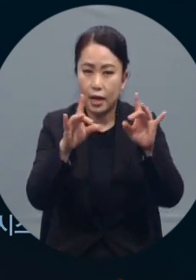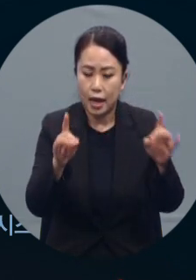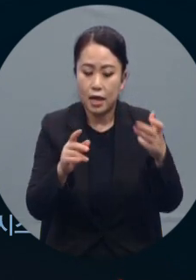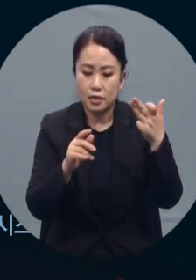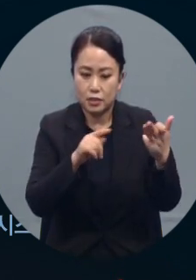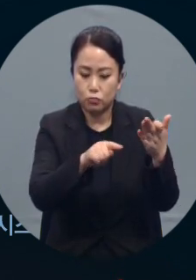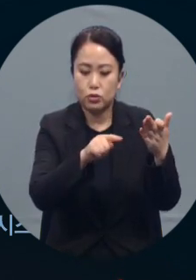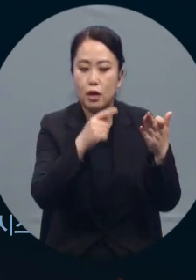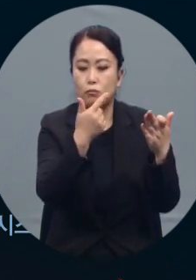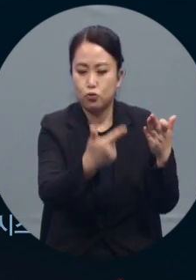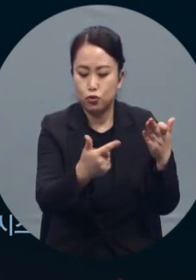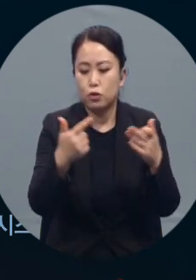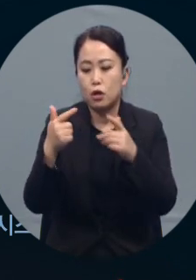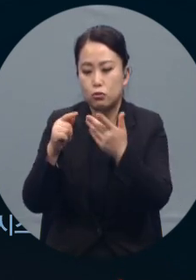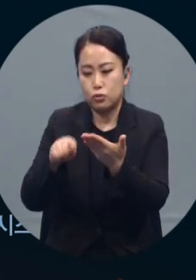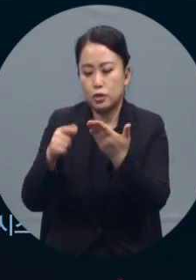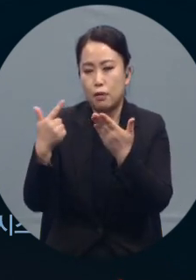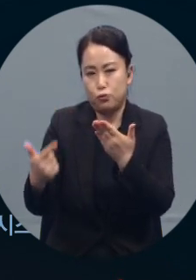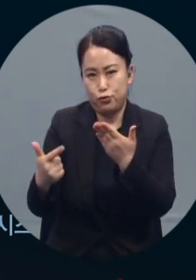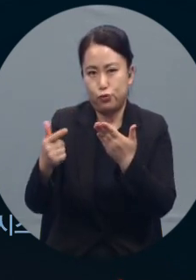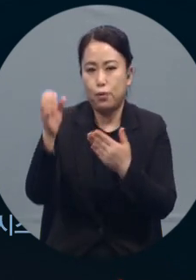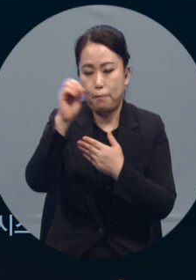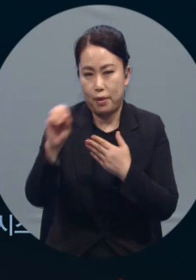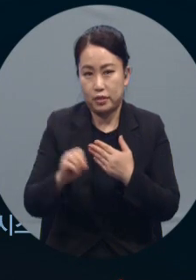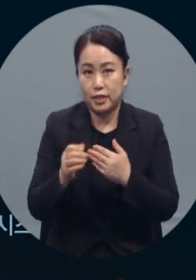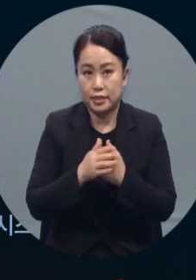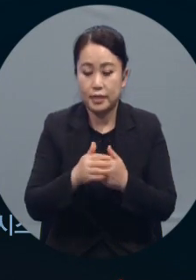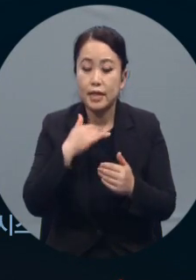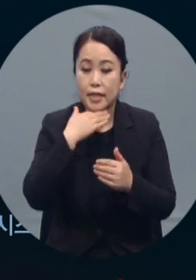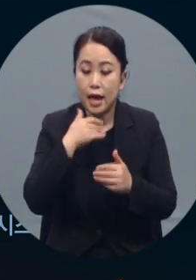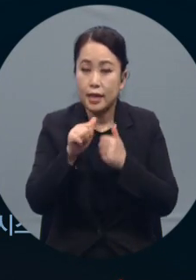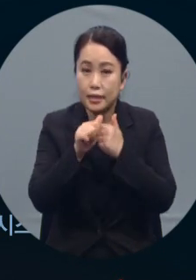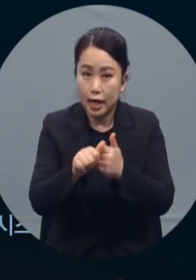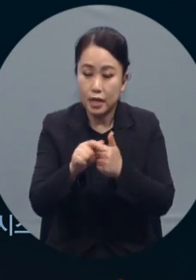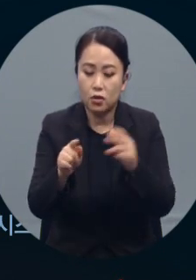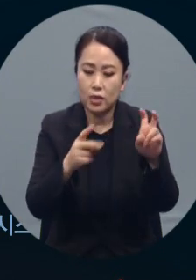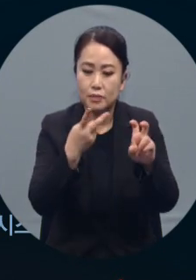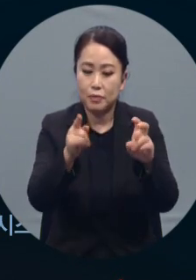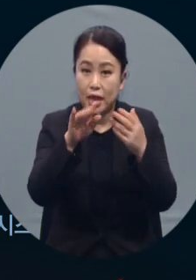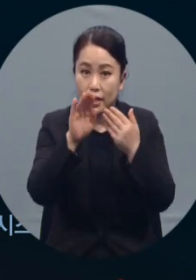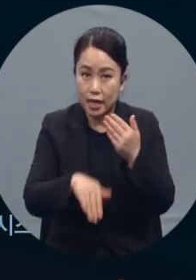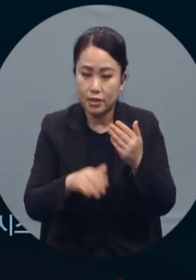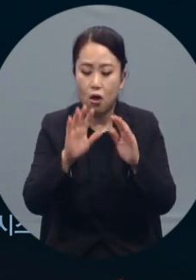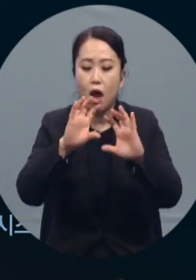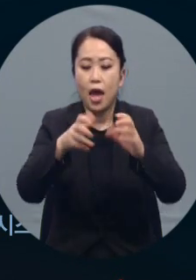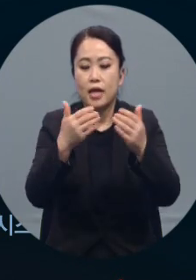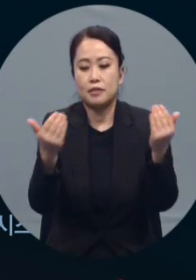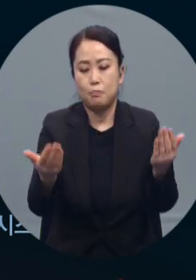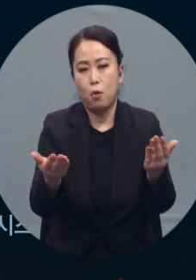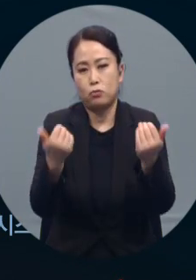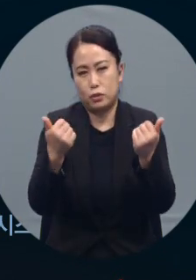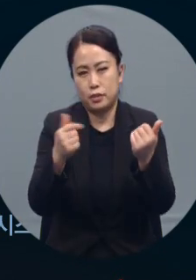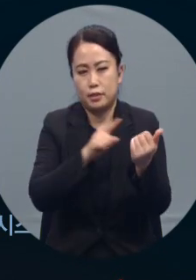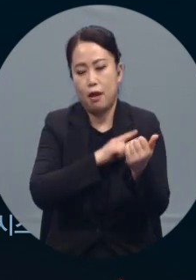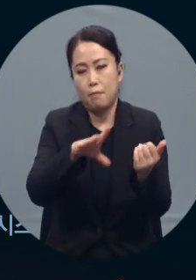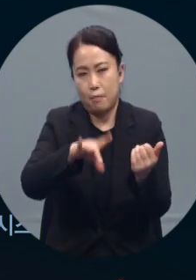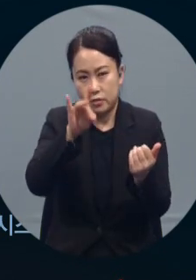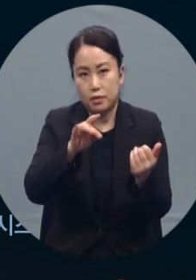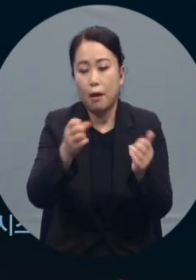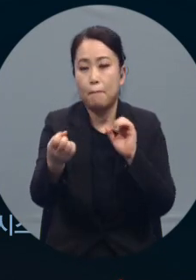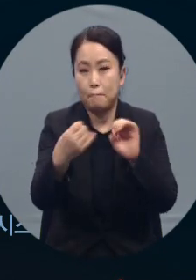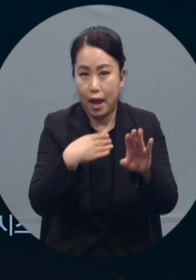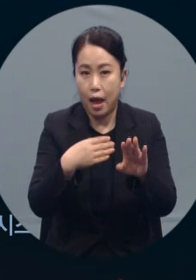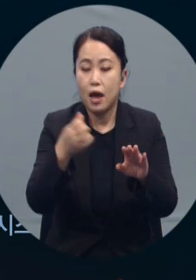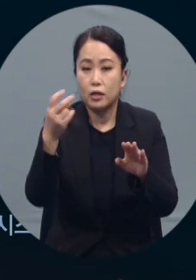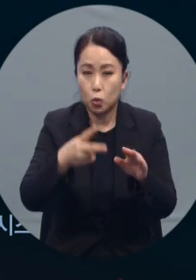9.6%로 뒤를이었습니다 연령대별로는 20대 이하에서만 X4 위치를 최우선 과제라고 받고